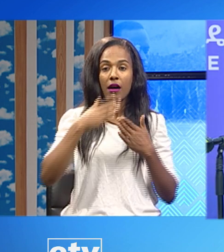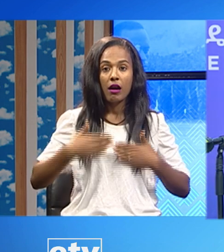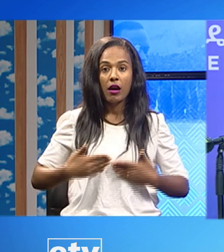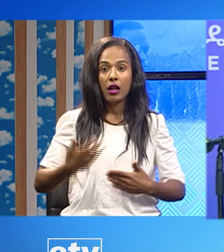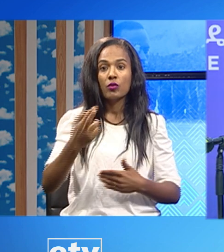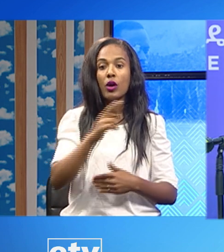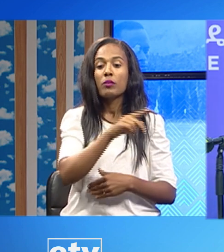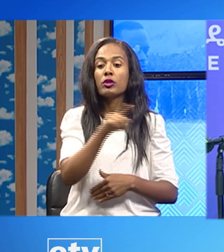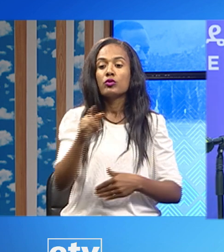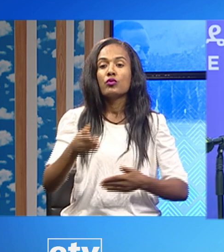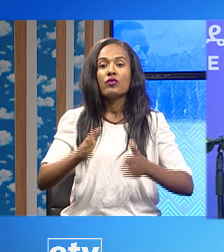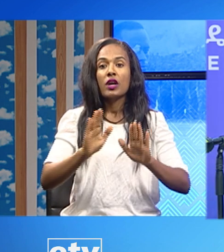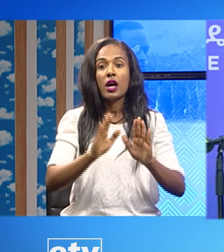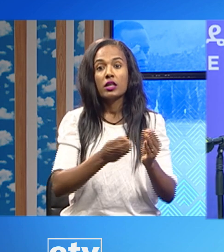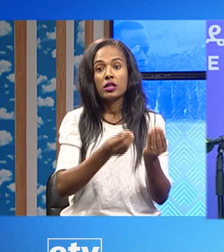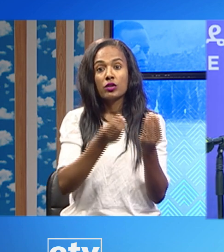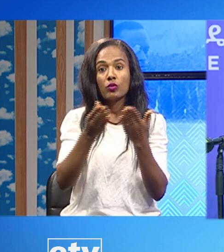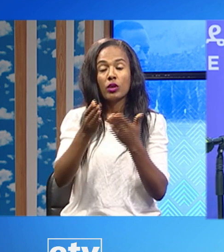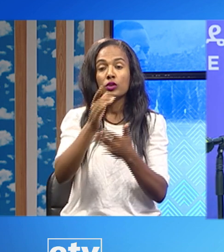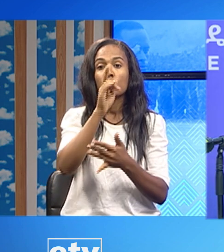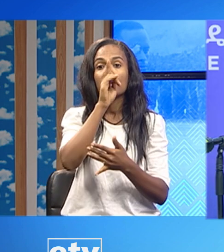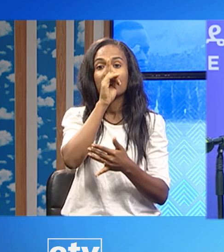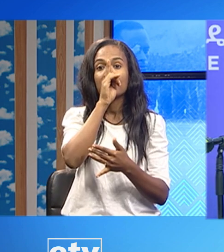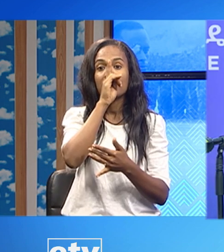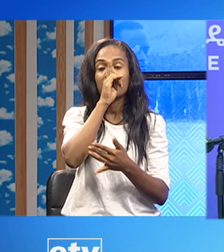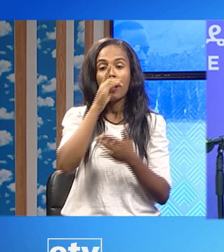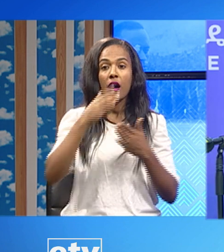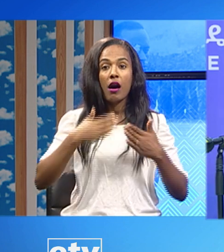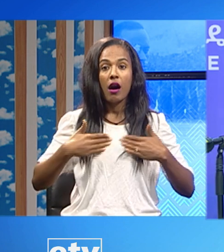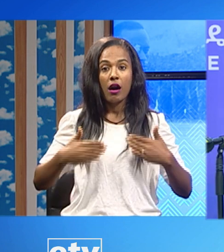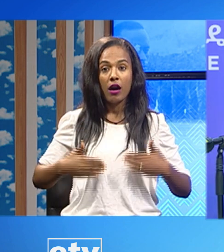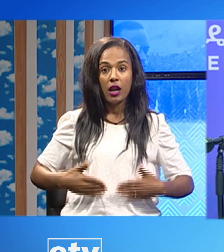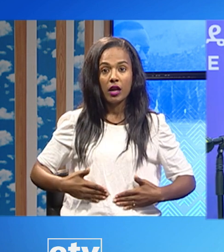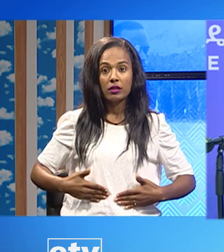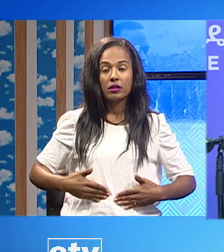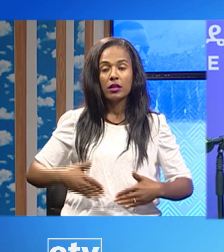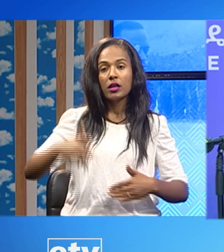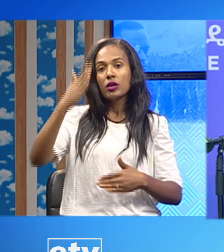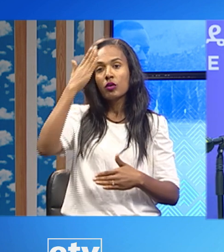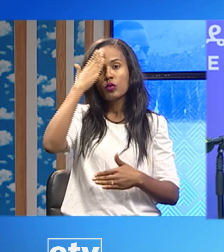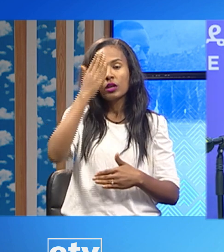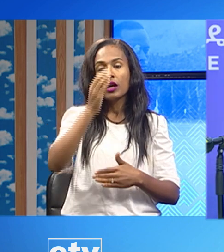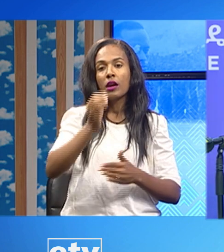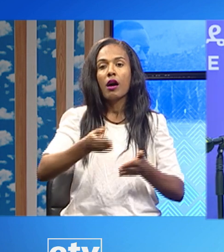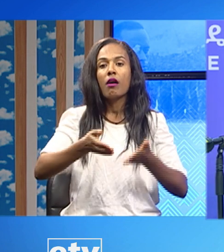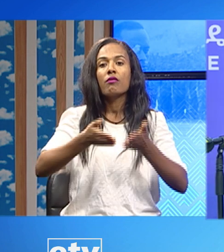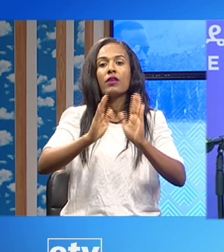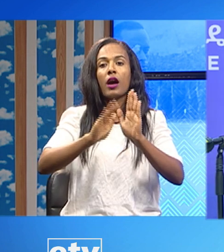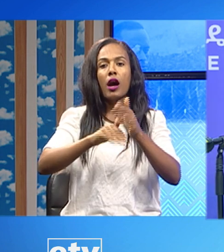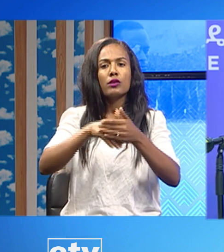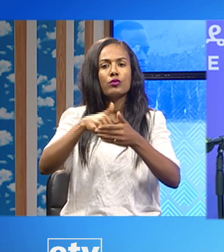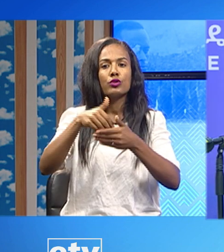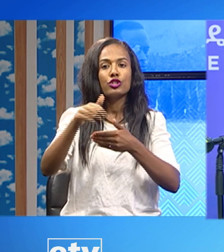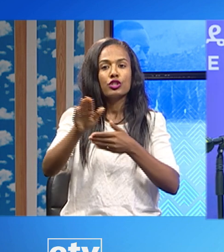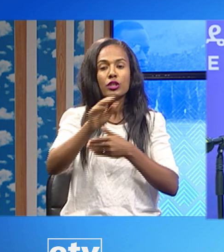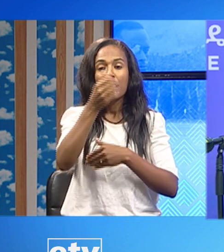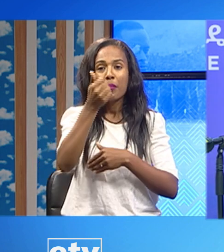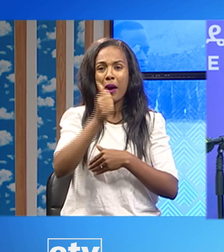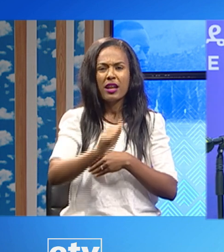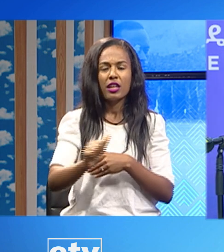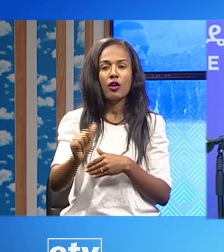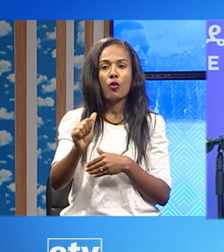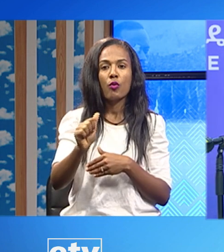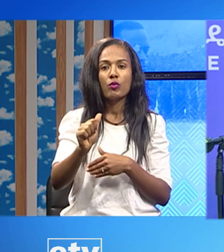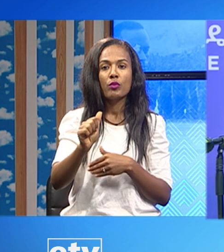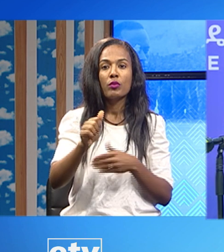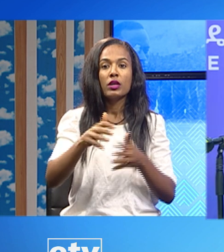እነሱ ፈቃድ ከሰጧቸው የጸጥታ አካላት እውቅናና ፈቃድ ውጪ ማንኛቸውንም